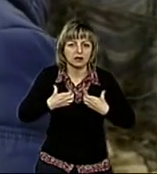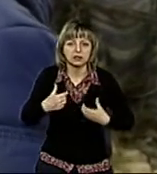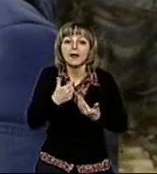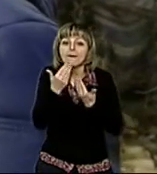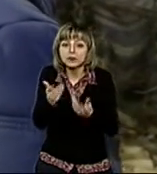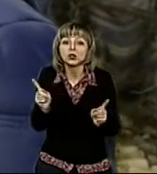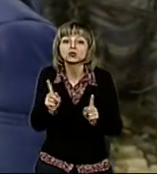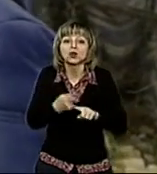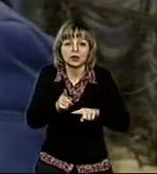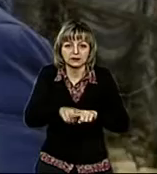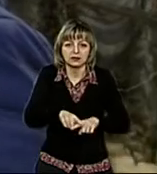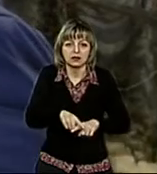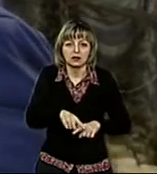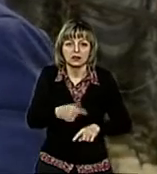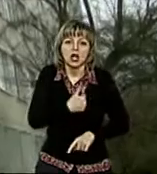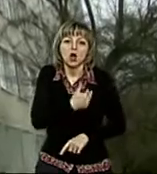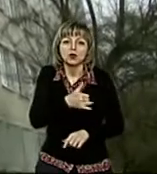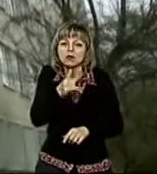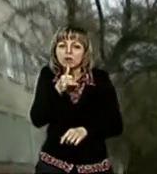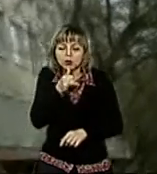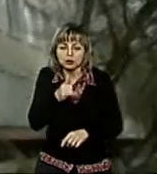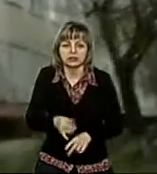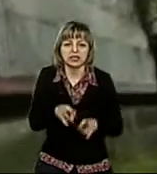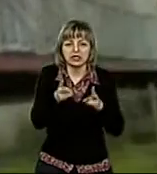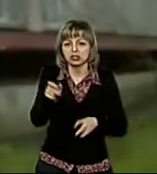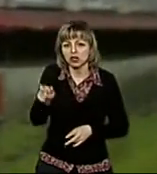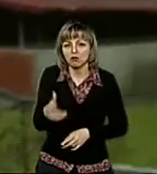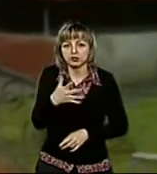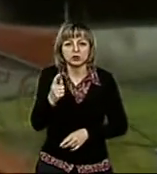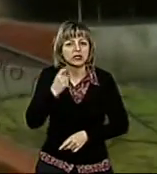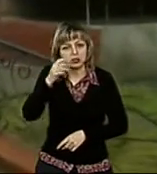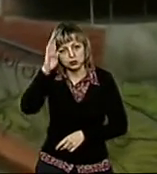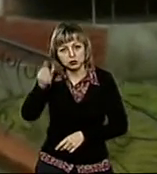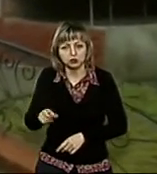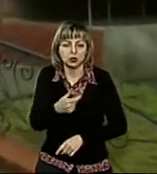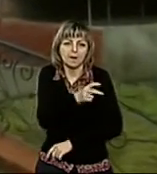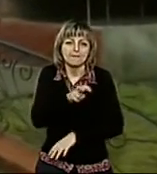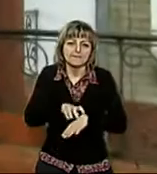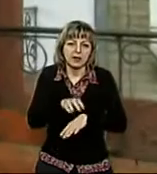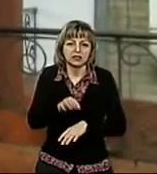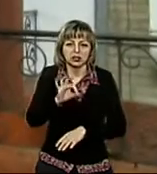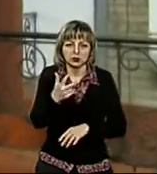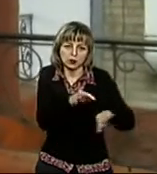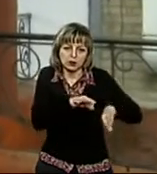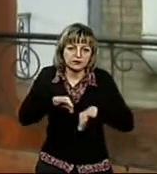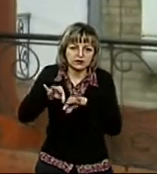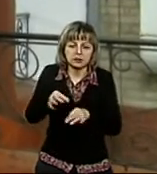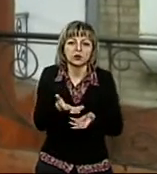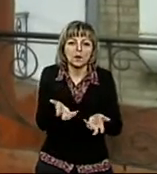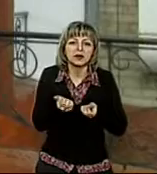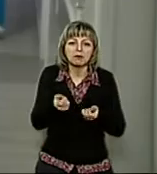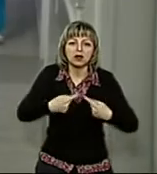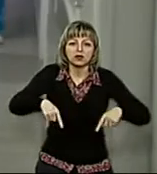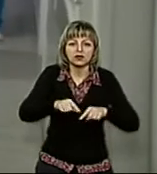Я його питала, що таке, він каже, я б хотів прикурити. Травмованого 51-річного Віктора Смолярчука медики швидкою відвезли до приймального